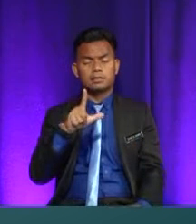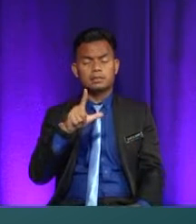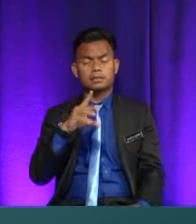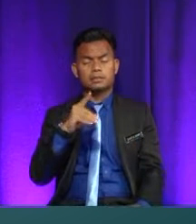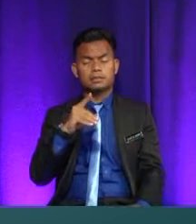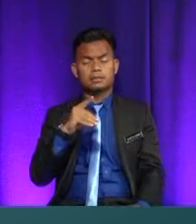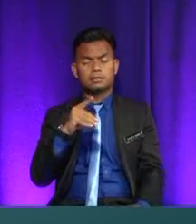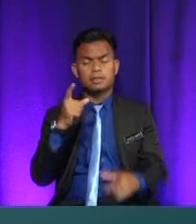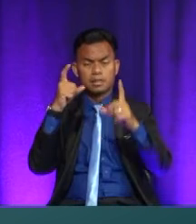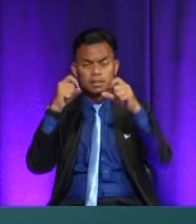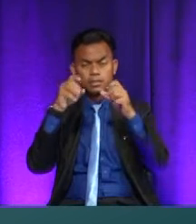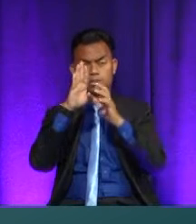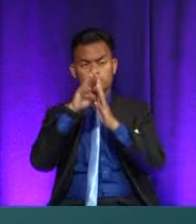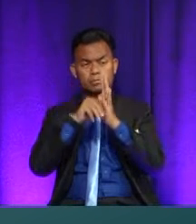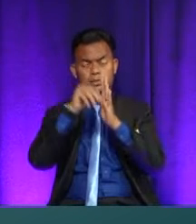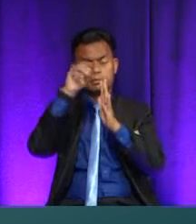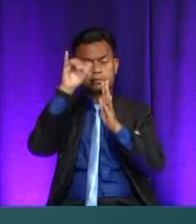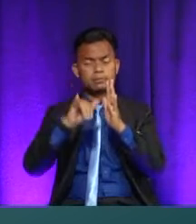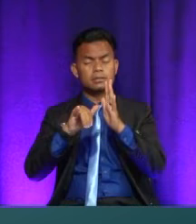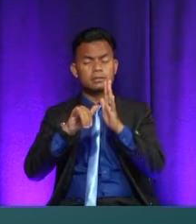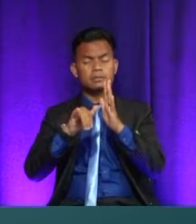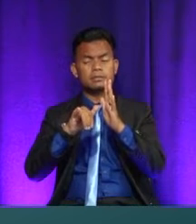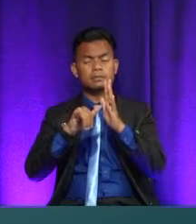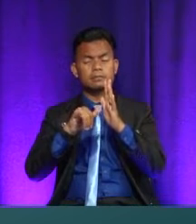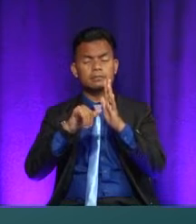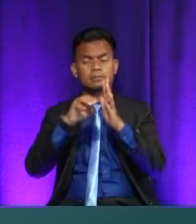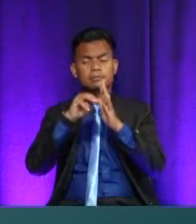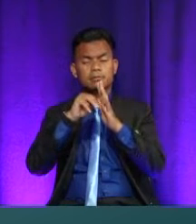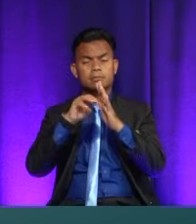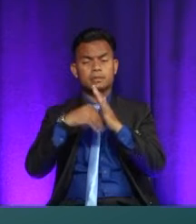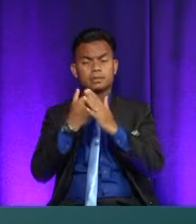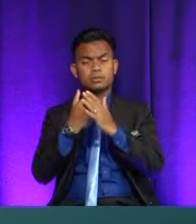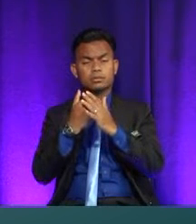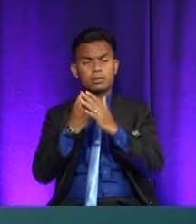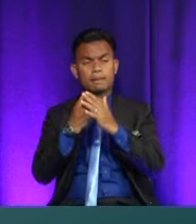yang terpancar keluar apabila Cahaya monokromatik